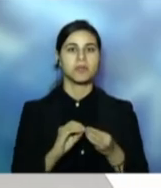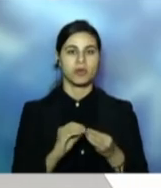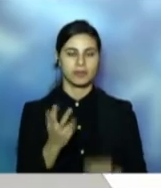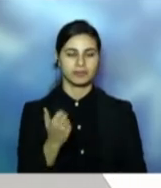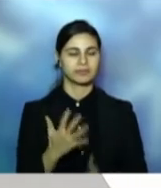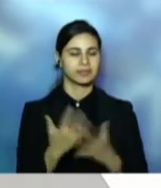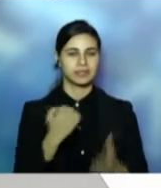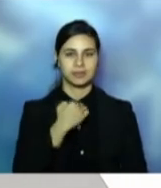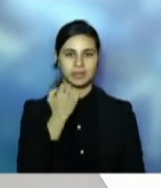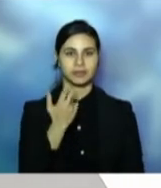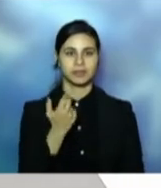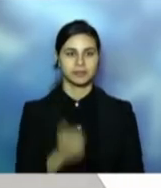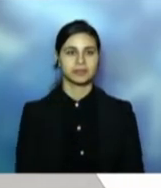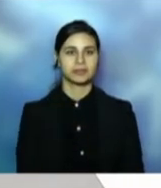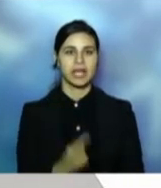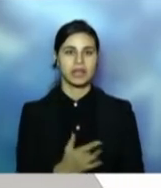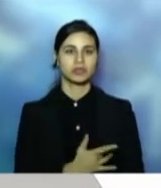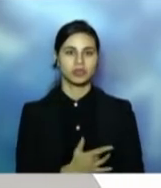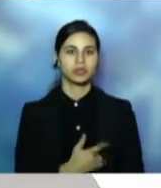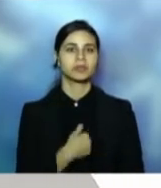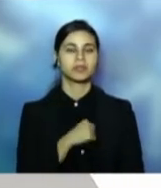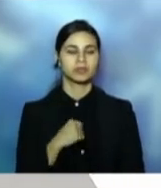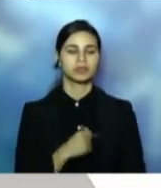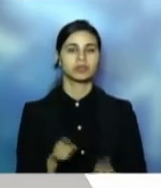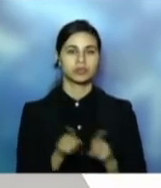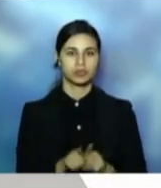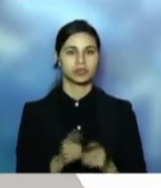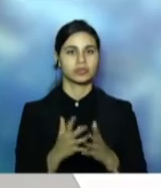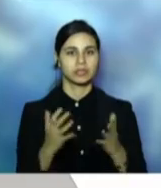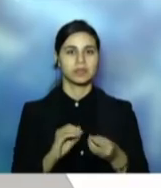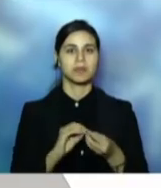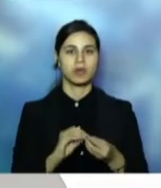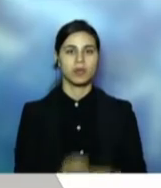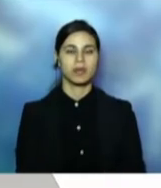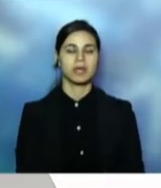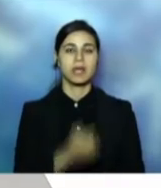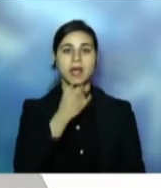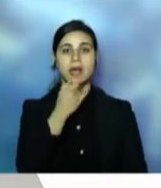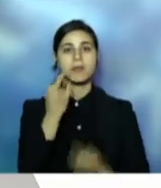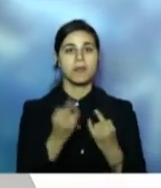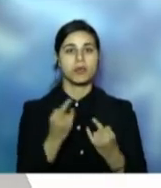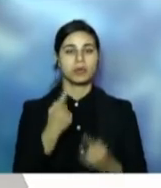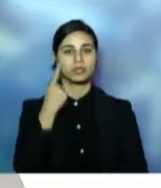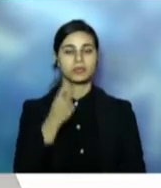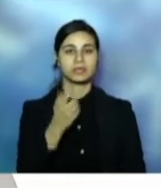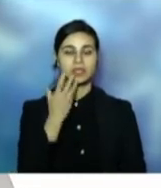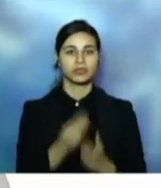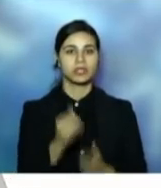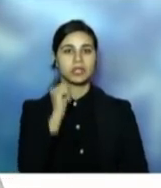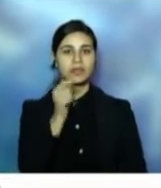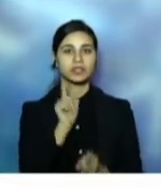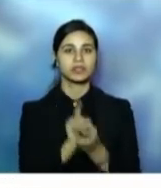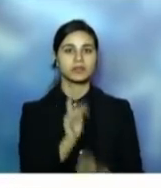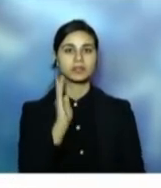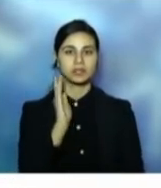ძალიან დიდი მადლობა ქალბატონო მარინა, პირადად ჩემი და ჩვენი გადაცემის დიდი მეგობარი. მაყურებელს შევახსენებ, ჩვენ ხვალ